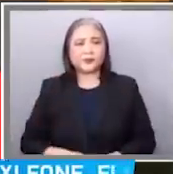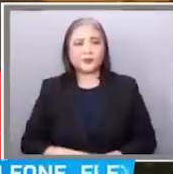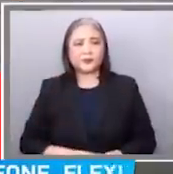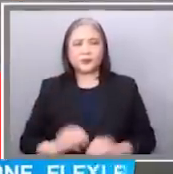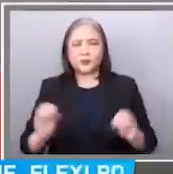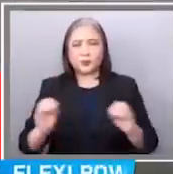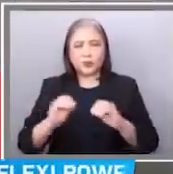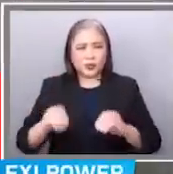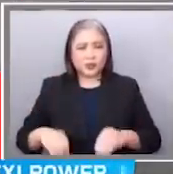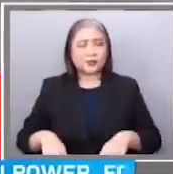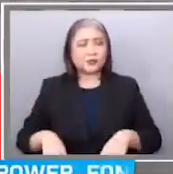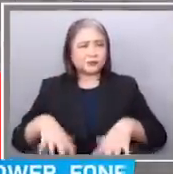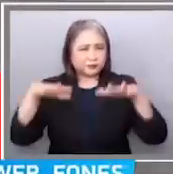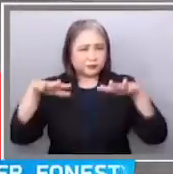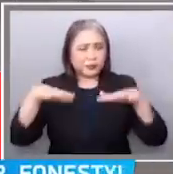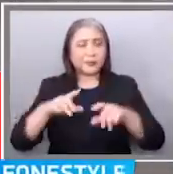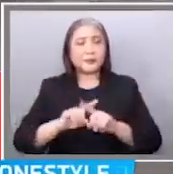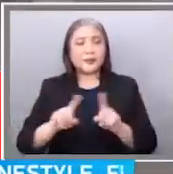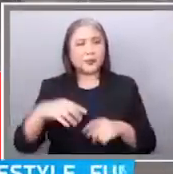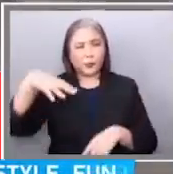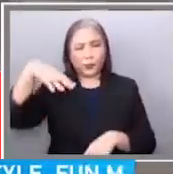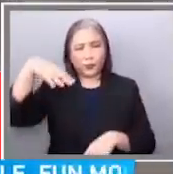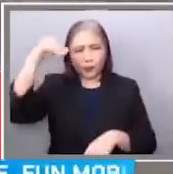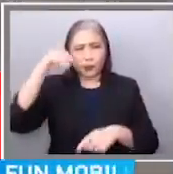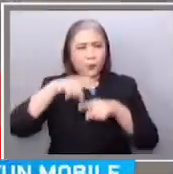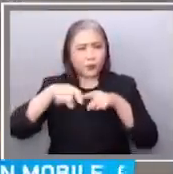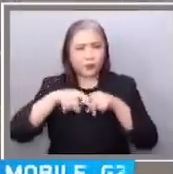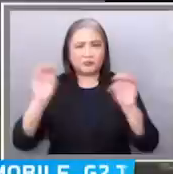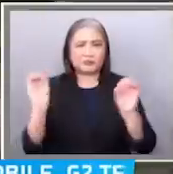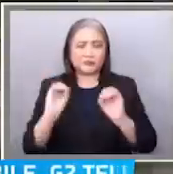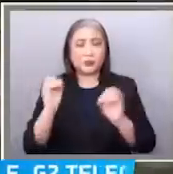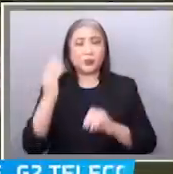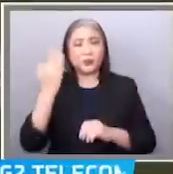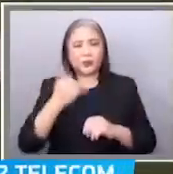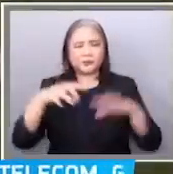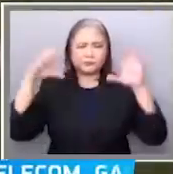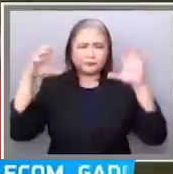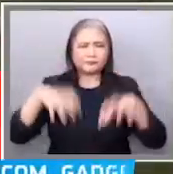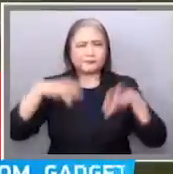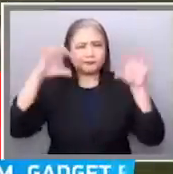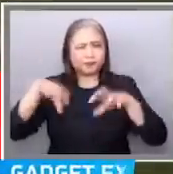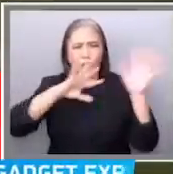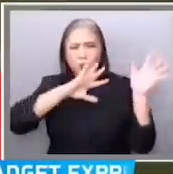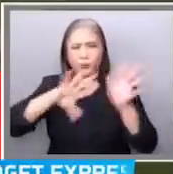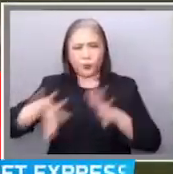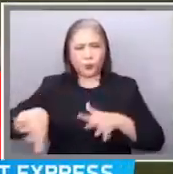pero nawala ng kuryente sa ilang lugar dahil sa malakas na ulan at hangin.